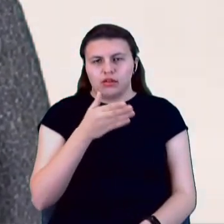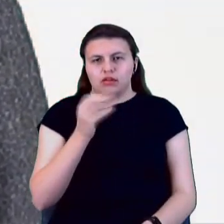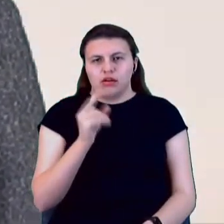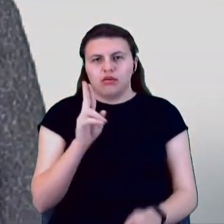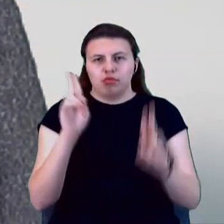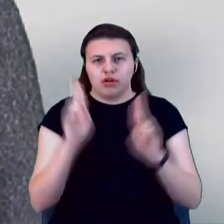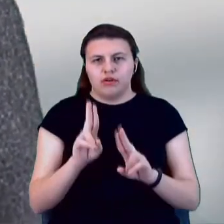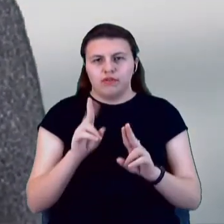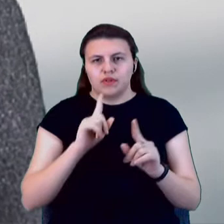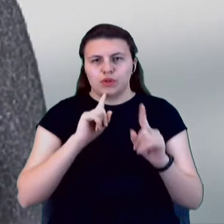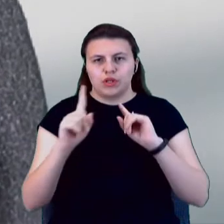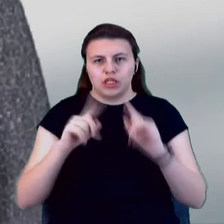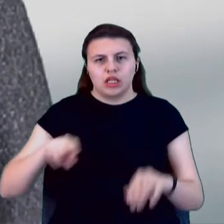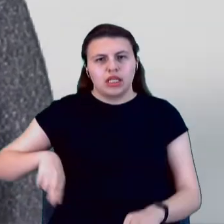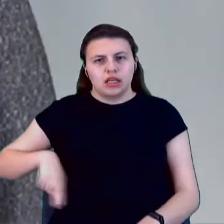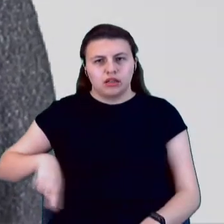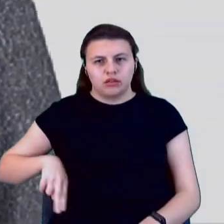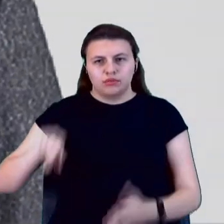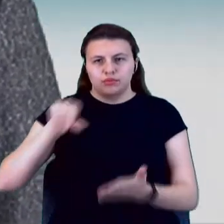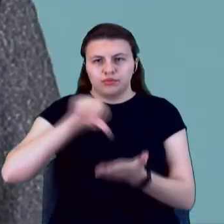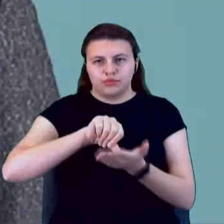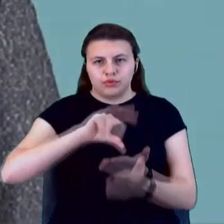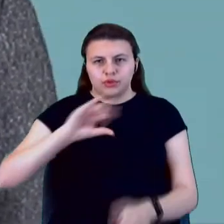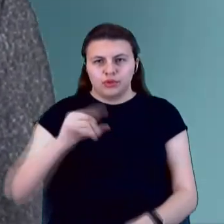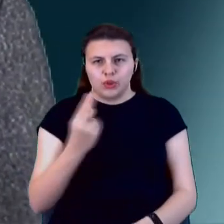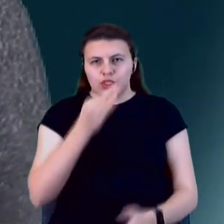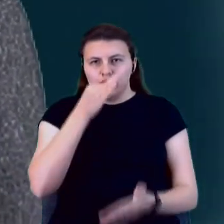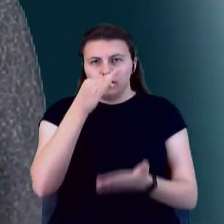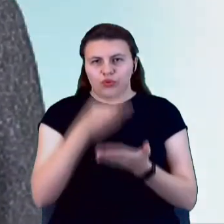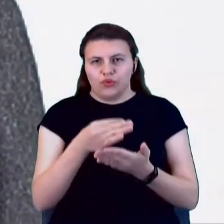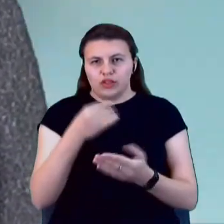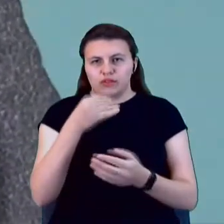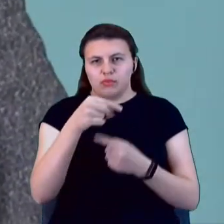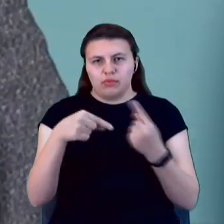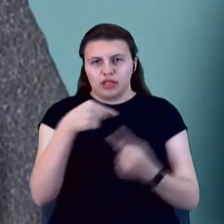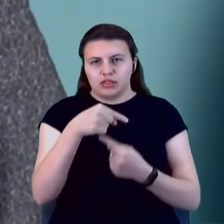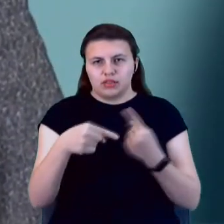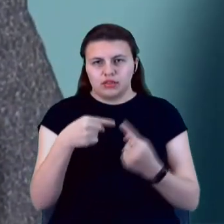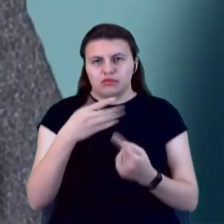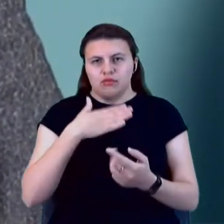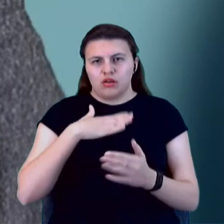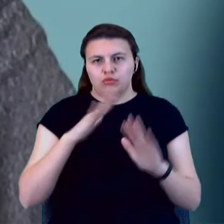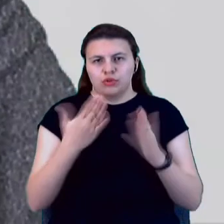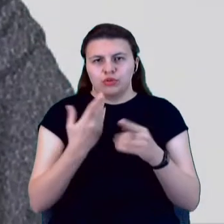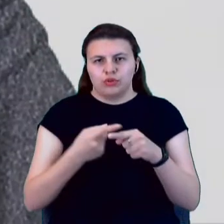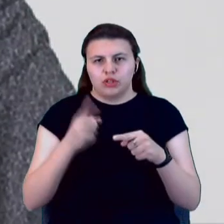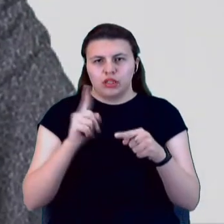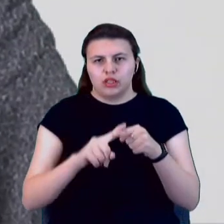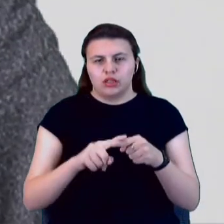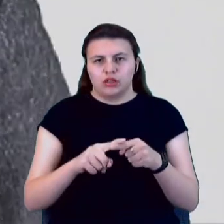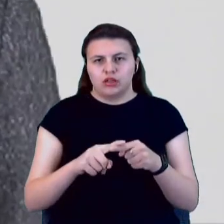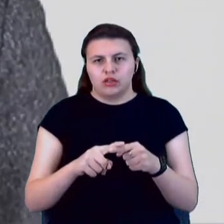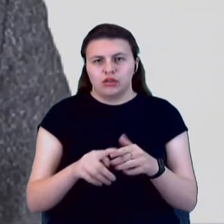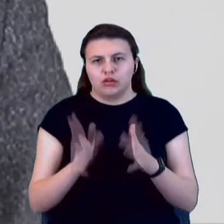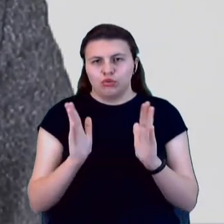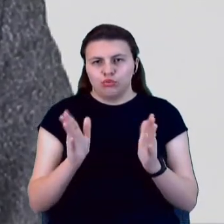принимают участие социально ответственный бизнес, в нашем случае это и крупные